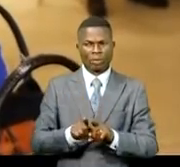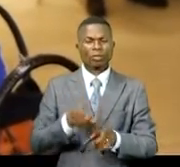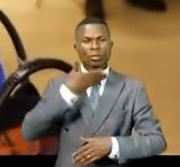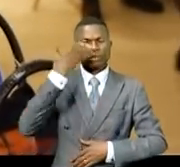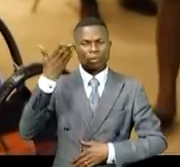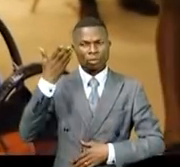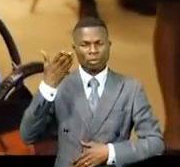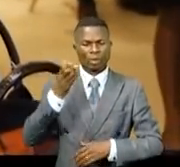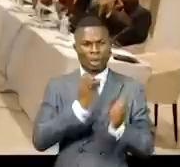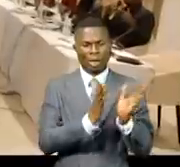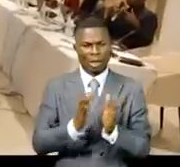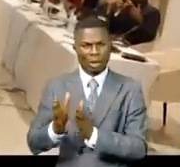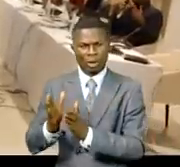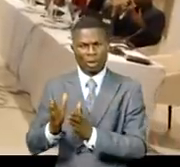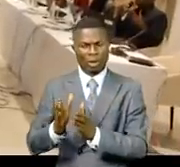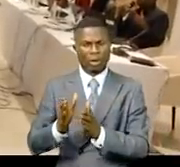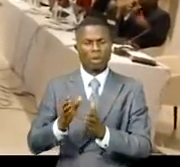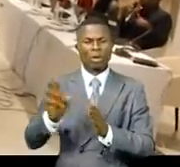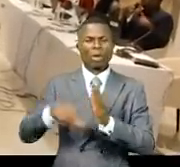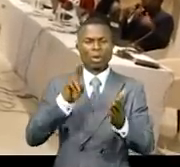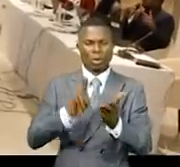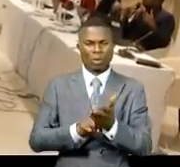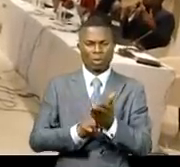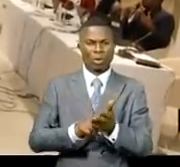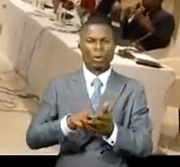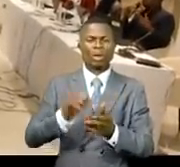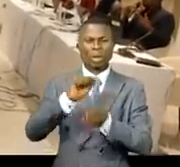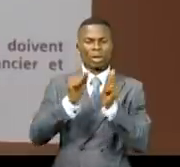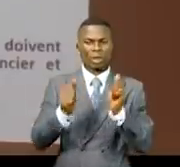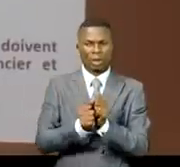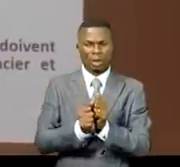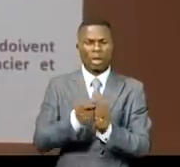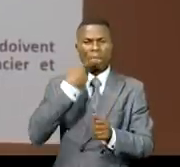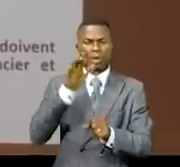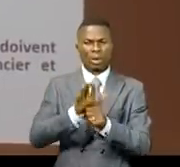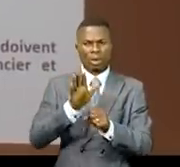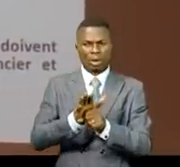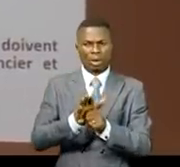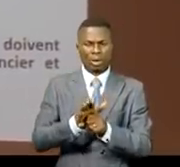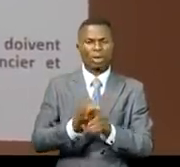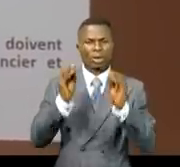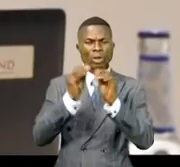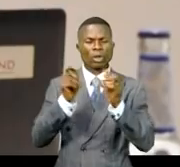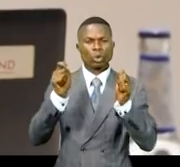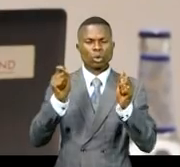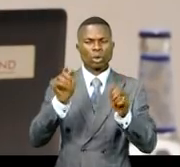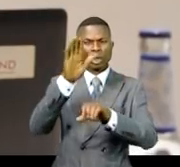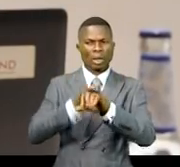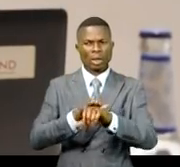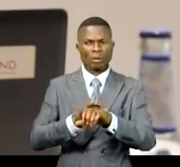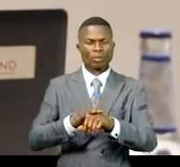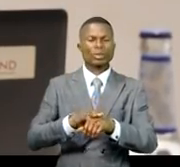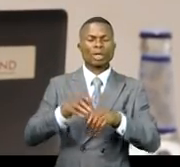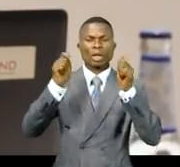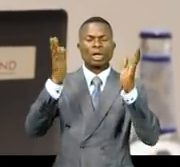des dispositions du protocole de Maputo. Le sujet a été au centre d'un déjeuner de presse qui a rassemblé les professionnels